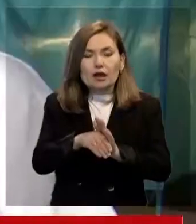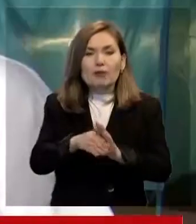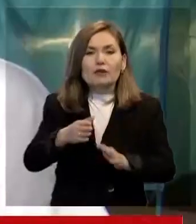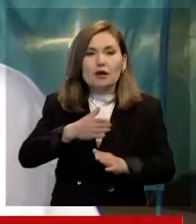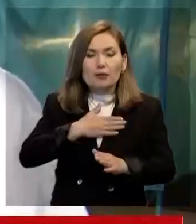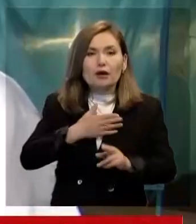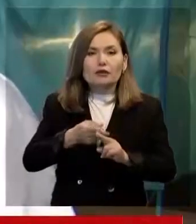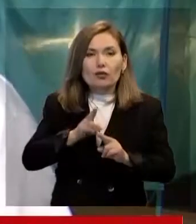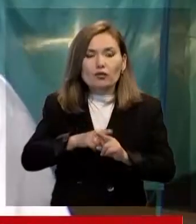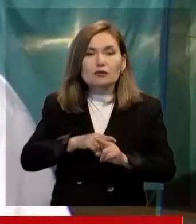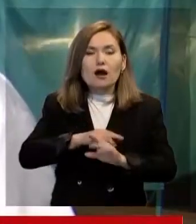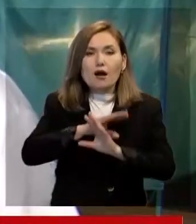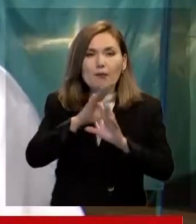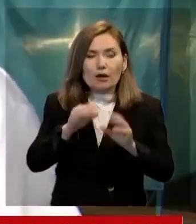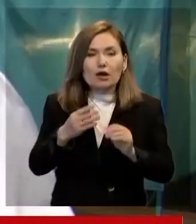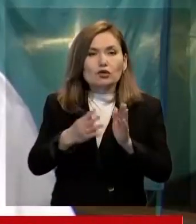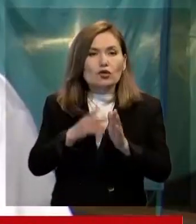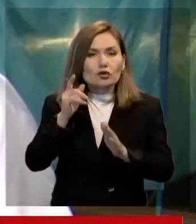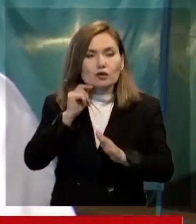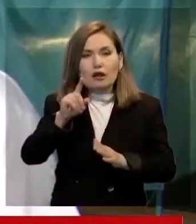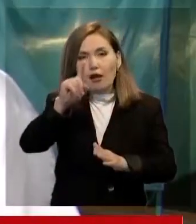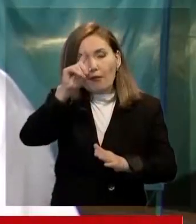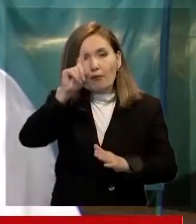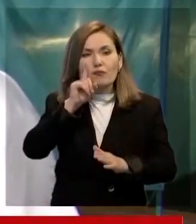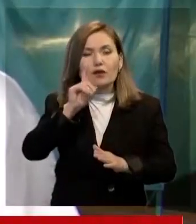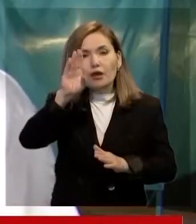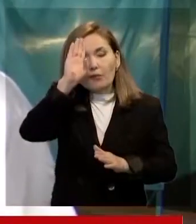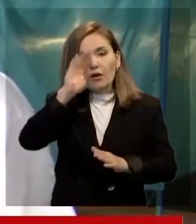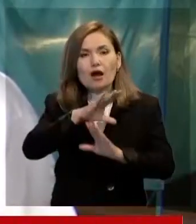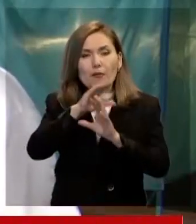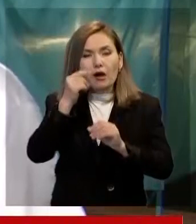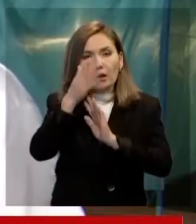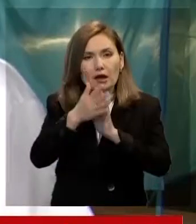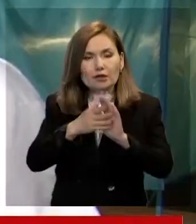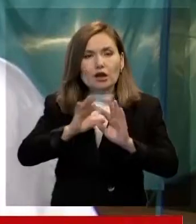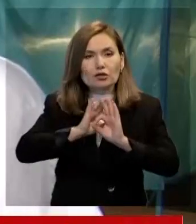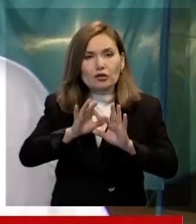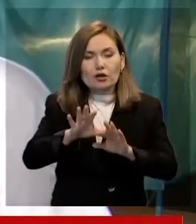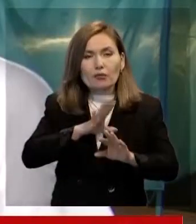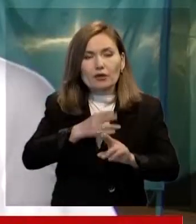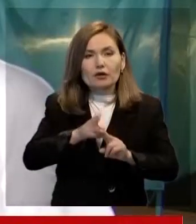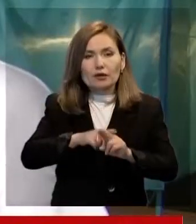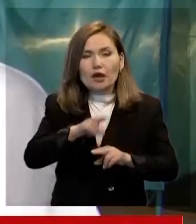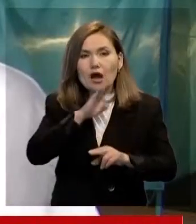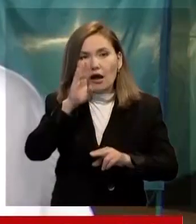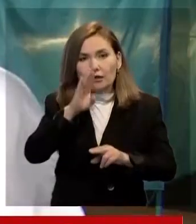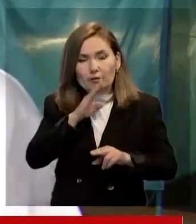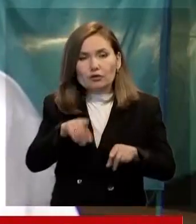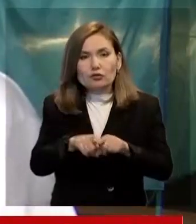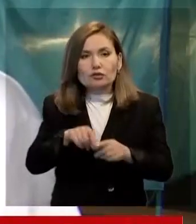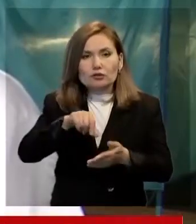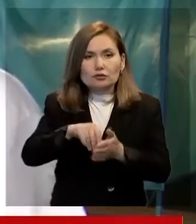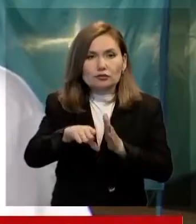nenin ausatının sırada. 9 jasar bala bolsa da barlıq aytkanımdı tüsünüp tür. Al atanam, selden keyin keletindirin aittı.